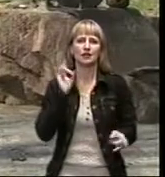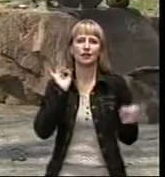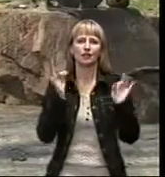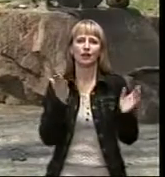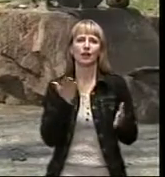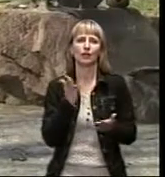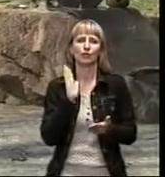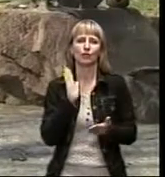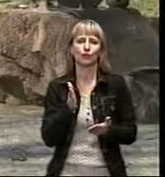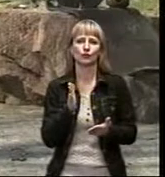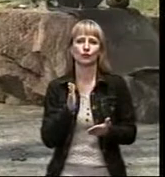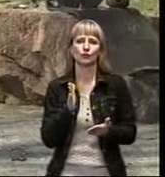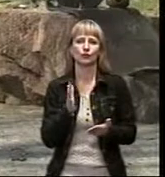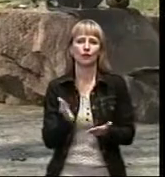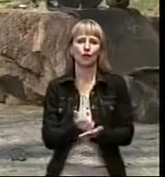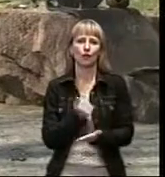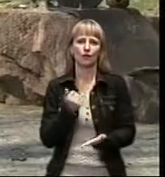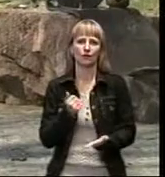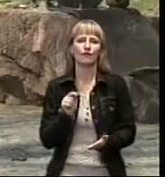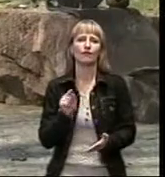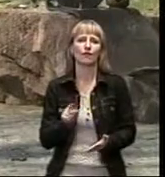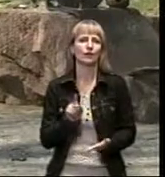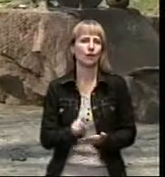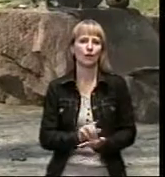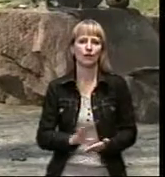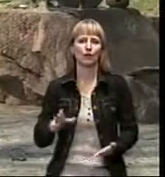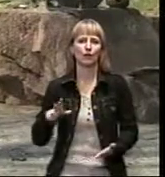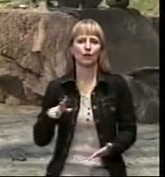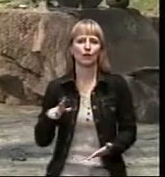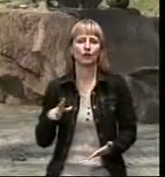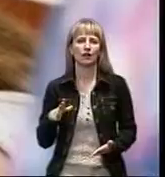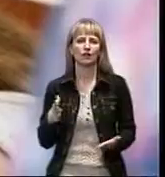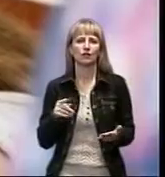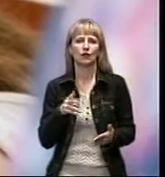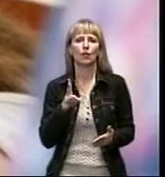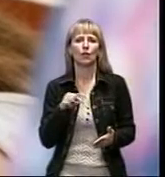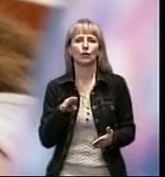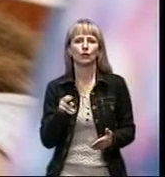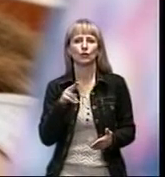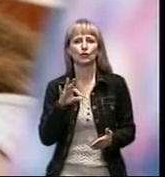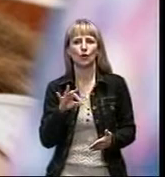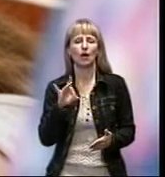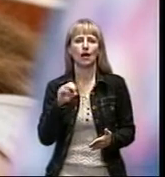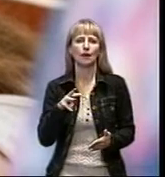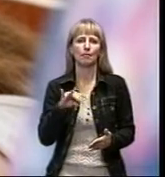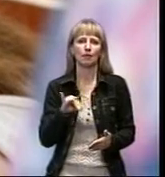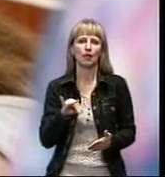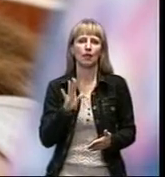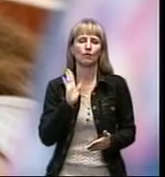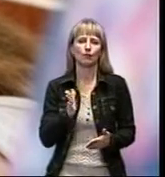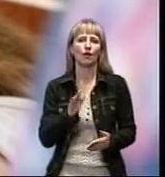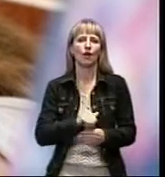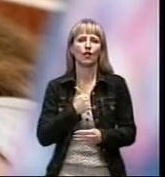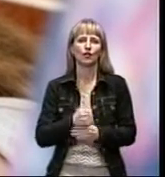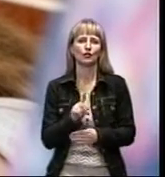які будуть видобуватися, вони не повинні бути якусь там ноту, там до, ре, мі або будь-яке. Головне, щоб